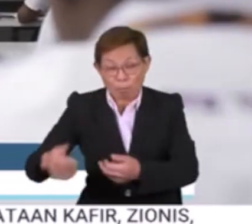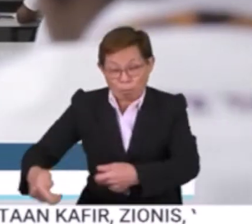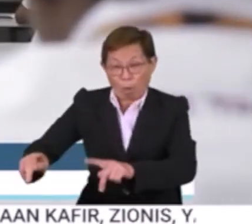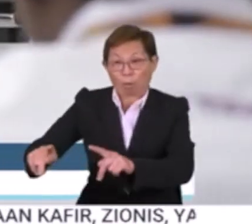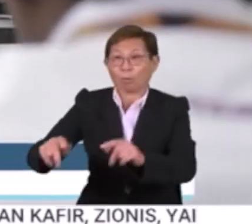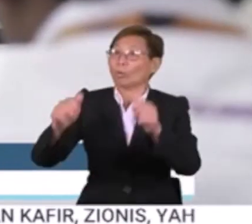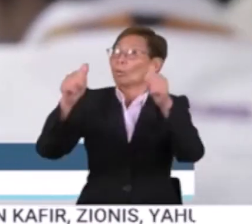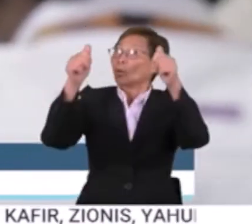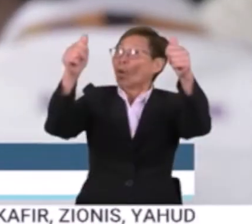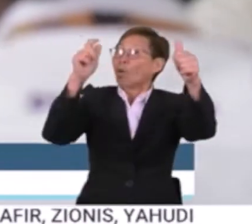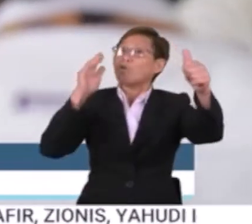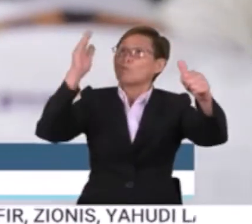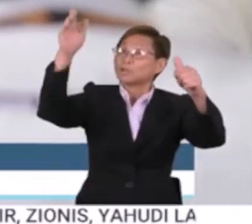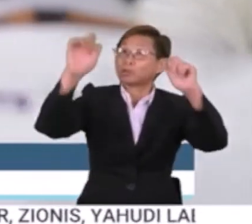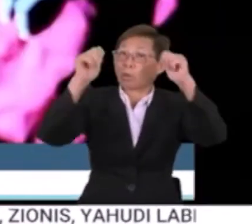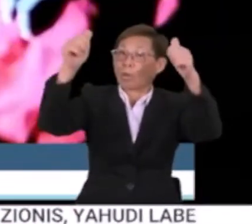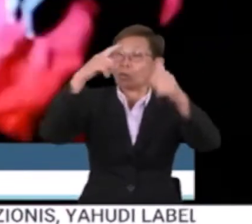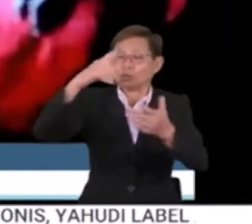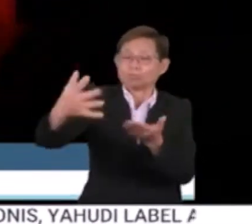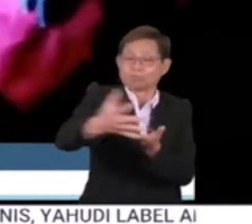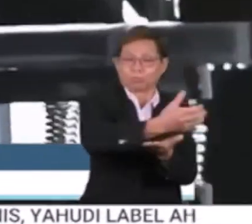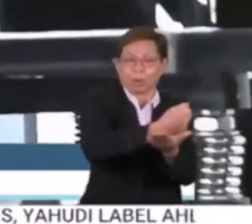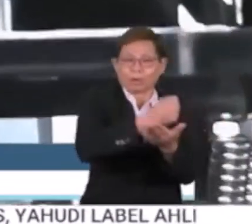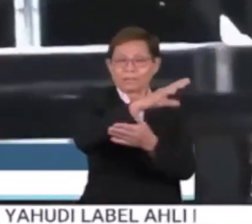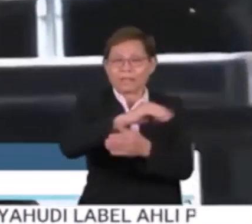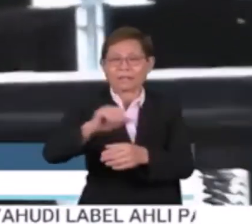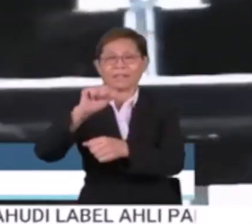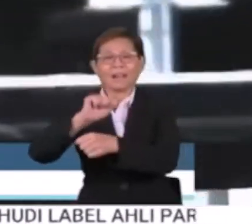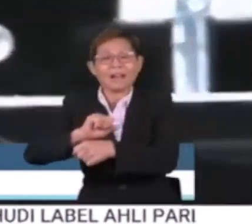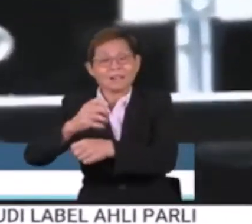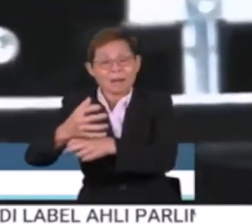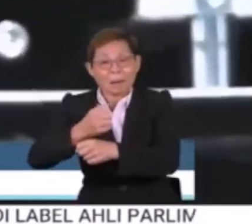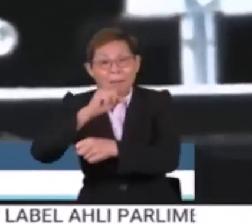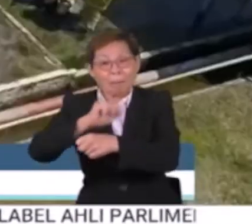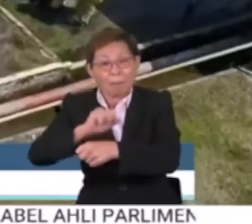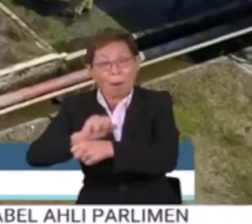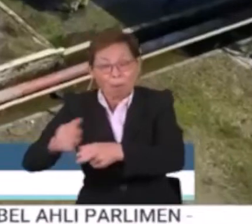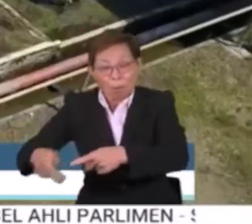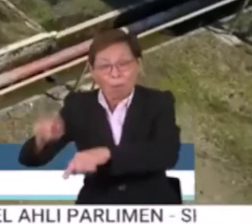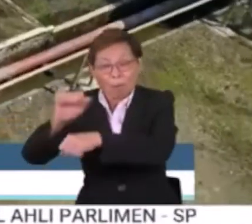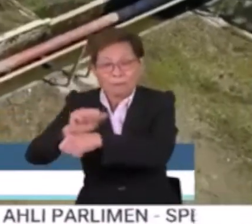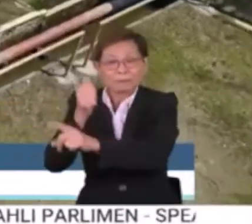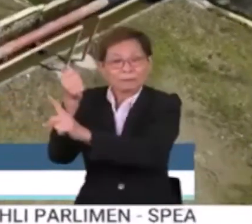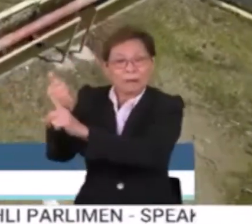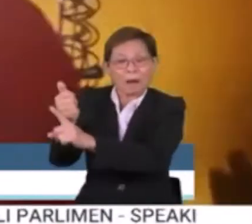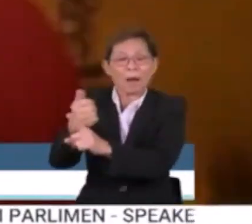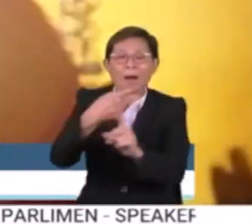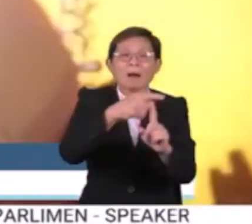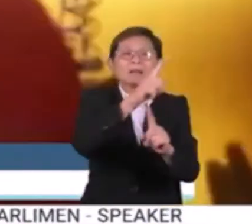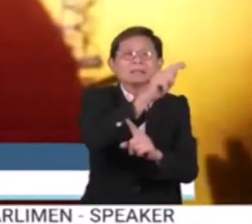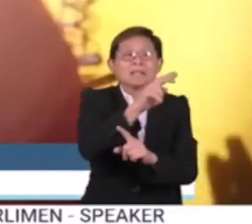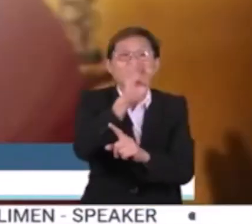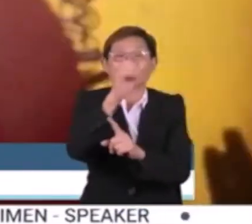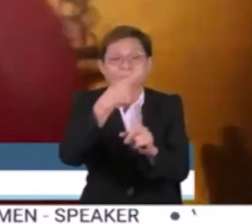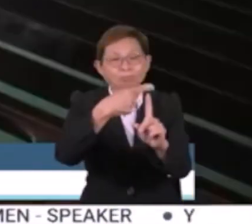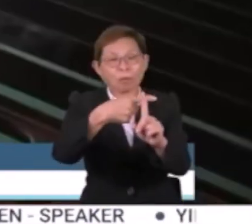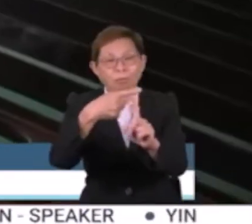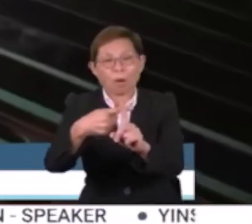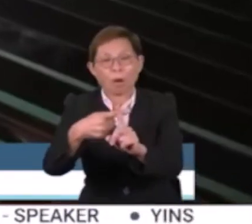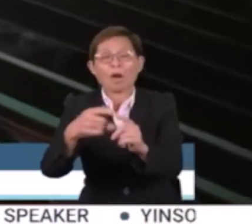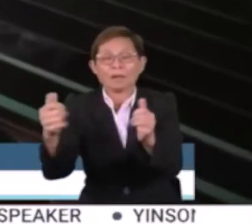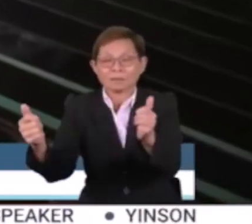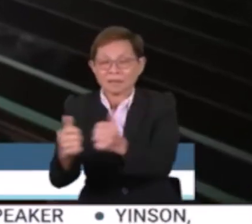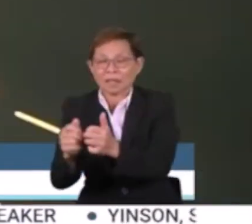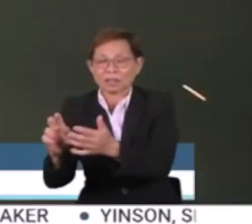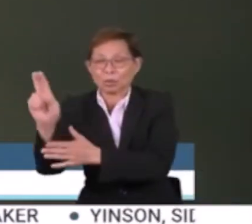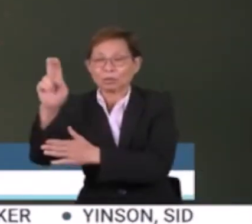kepada graduan tvet dalam Jana pendapatan dan mencipta peluang pekerjaan sendiri industri tvet memberikan impak positif kepada institusi pengajian tinggi dengan